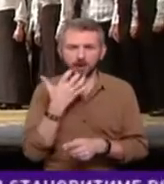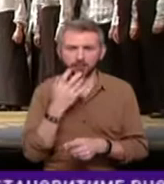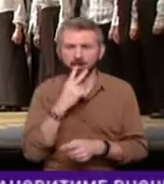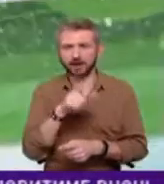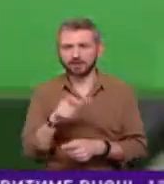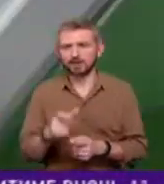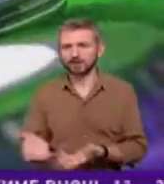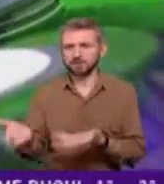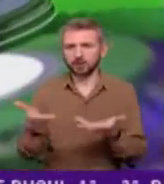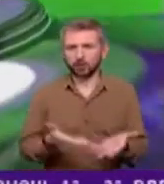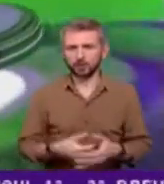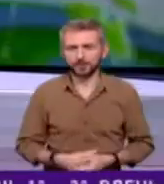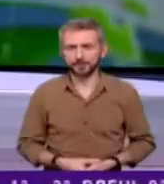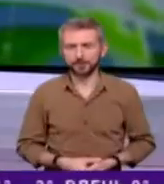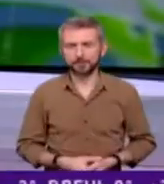глядацький прийом.